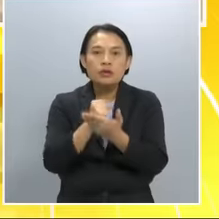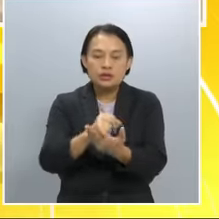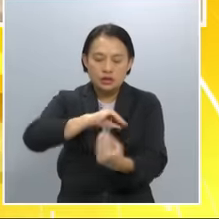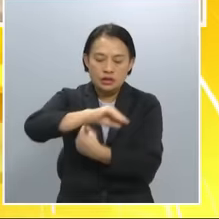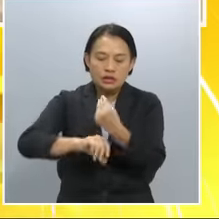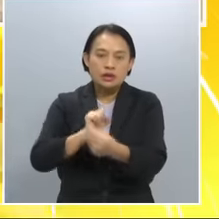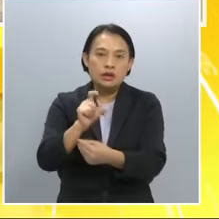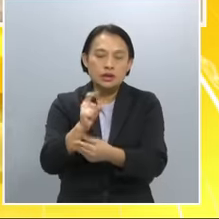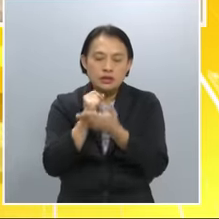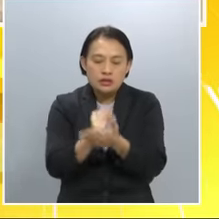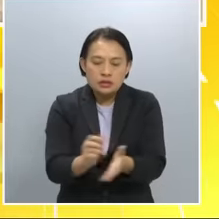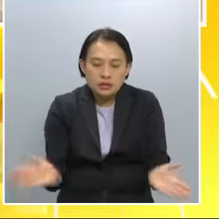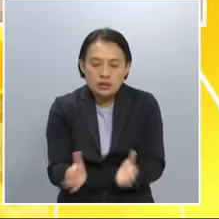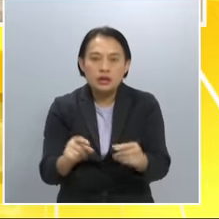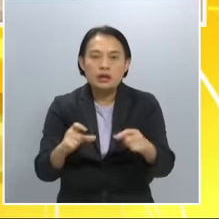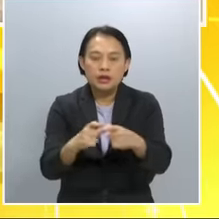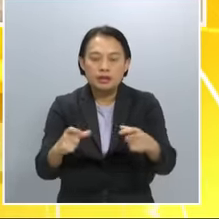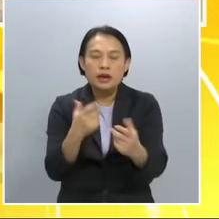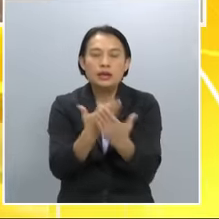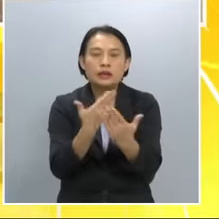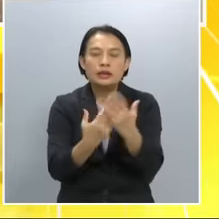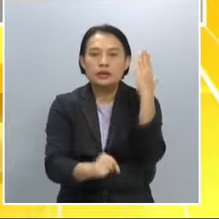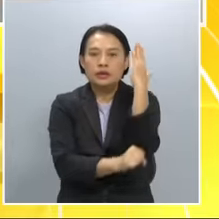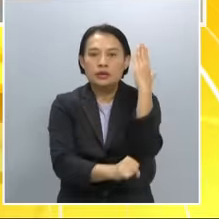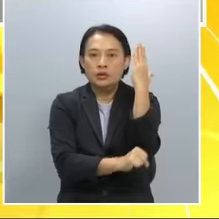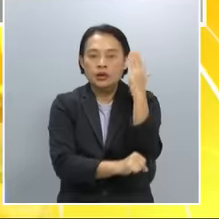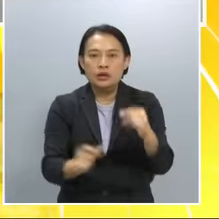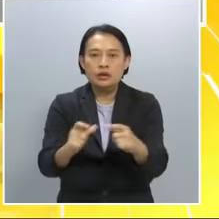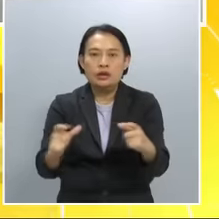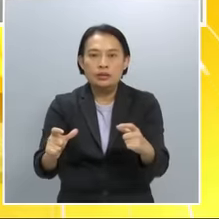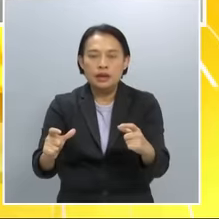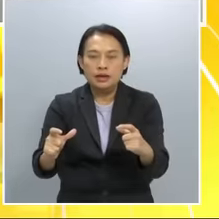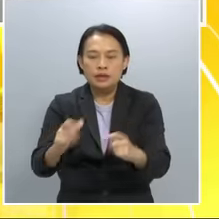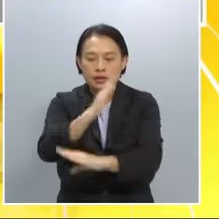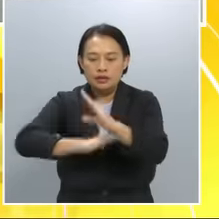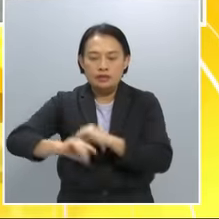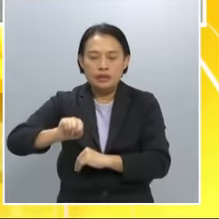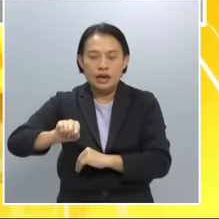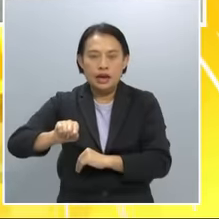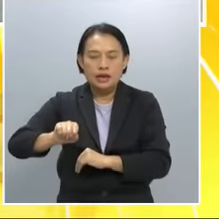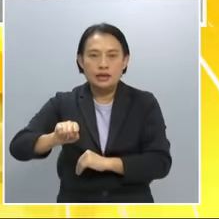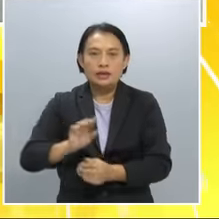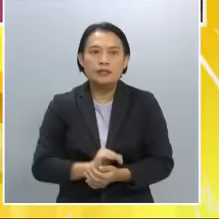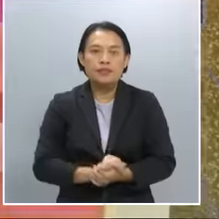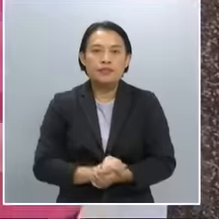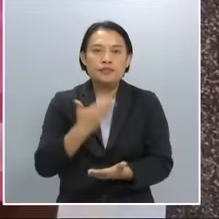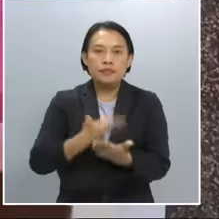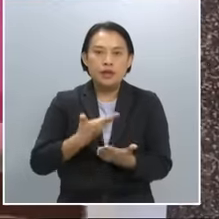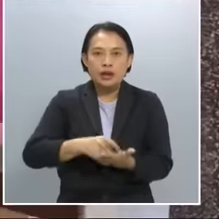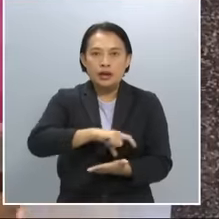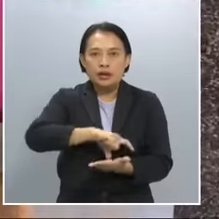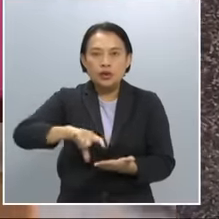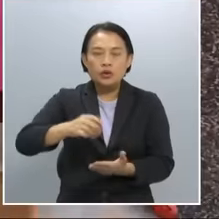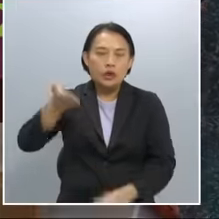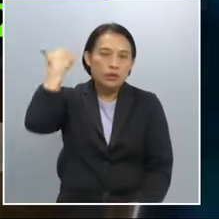ผู้ถือบัตรคนจนและผู้พิการโอนมาตั้งแต่วันก่อนต่อเนื่องม